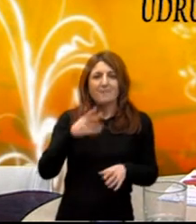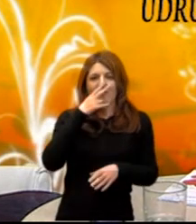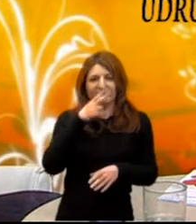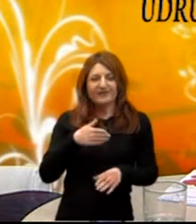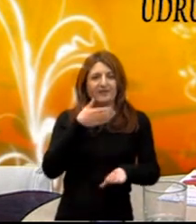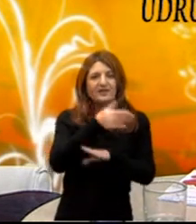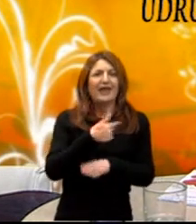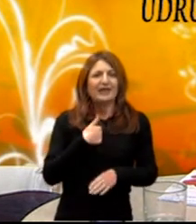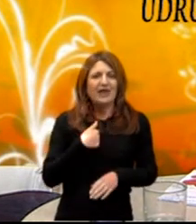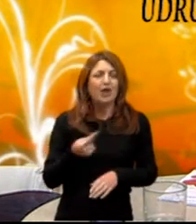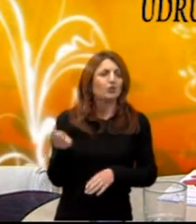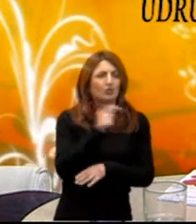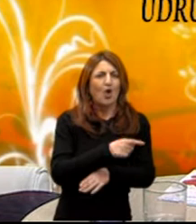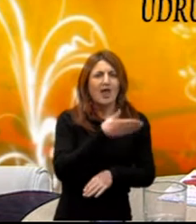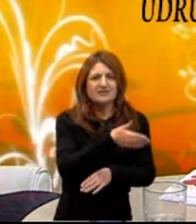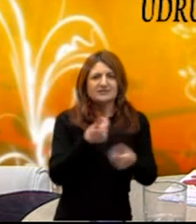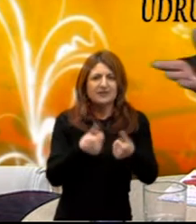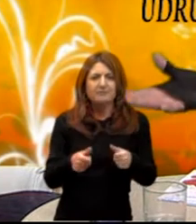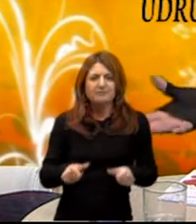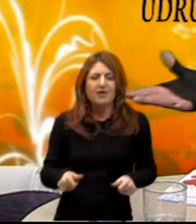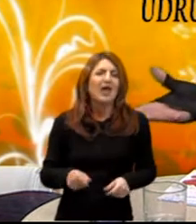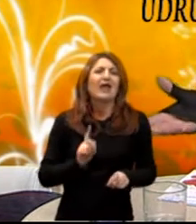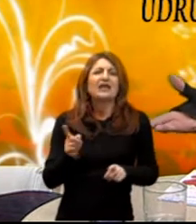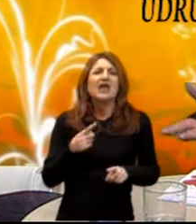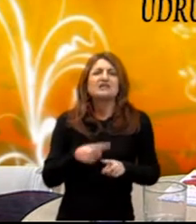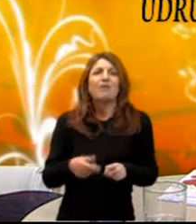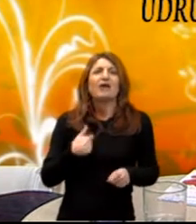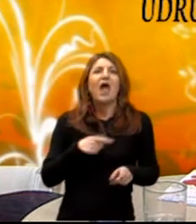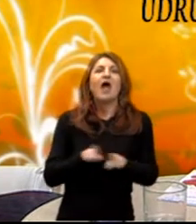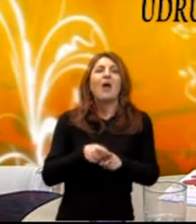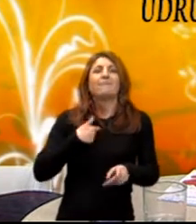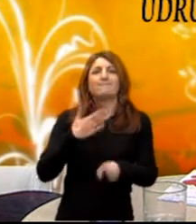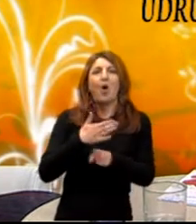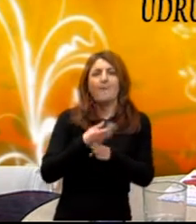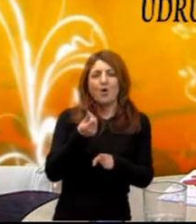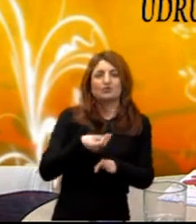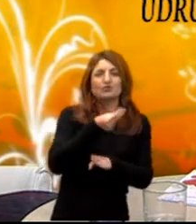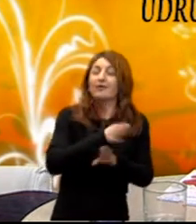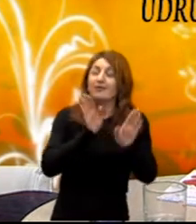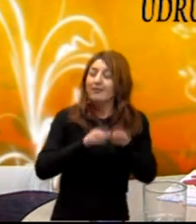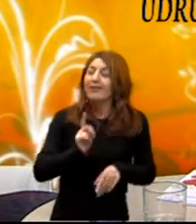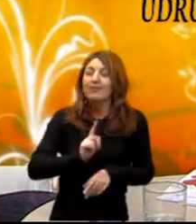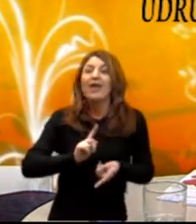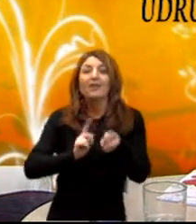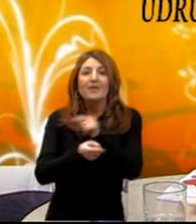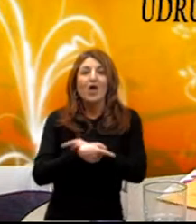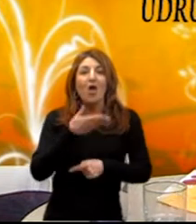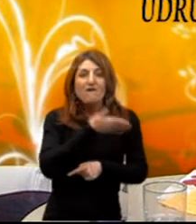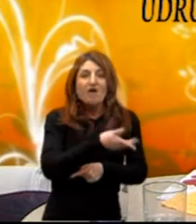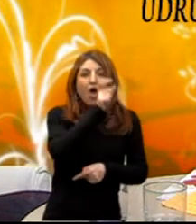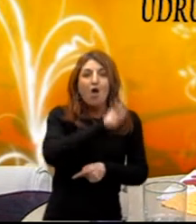idem tamo? Ne zato da ja nešto doprinesem njima materijalno, nego zato što smatram da te osobe